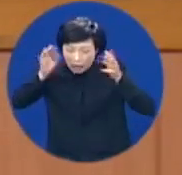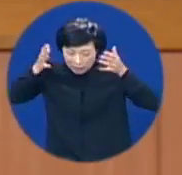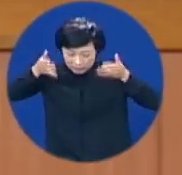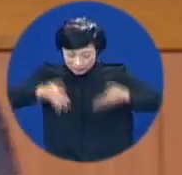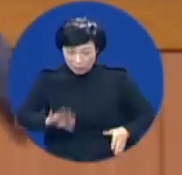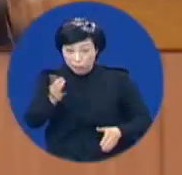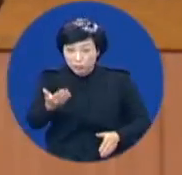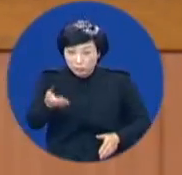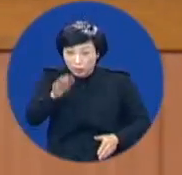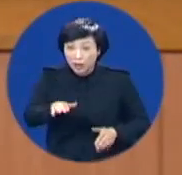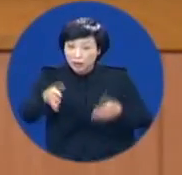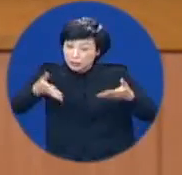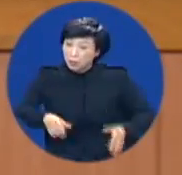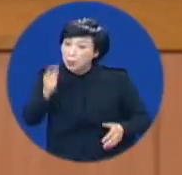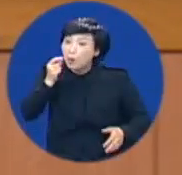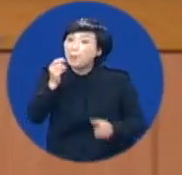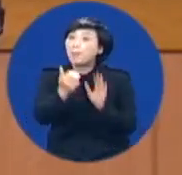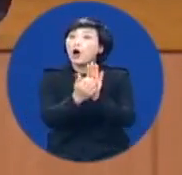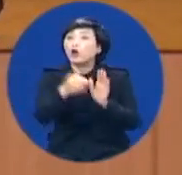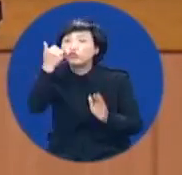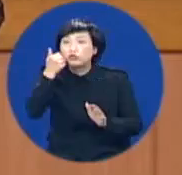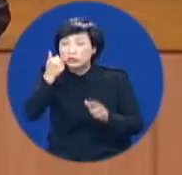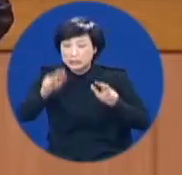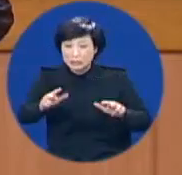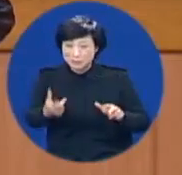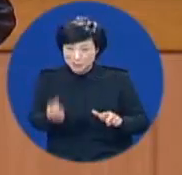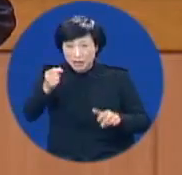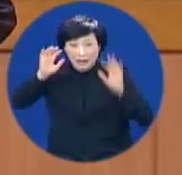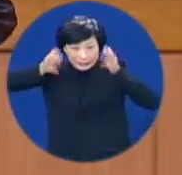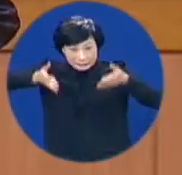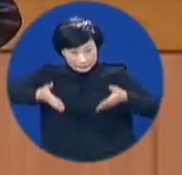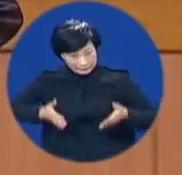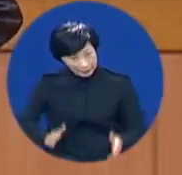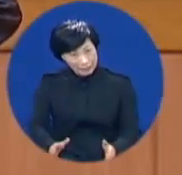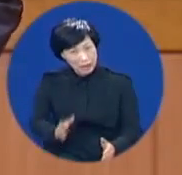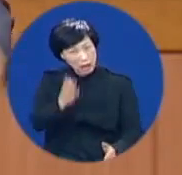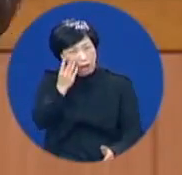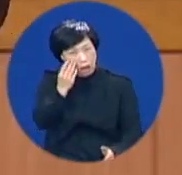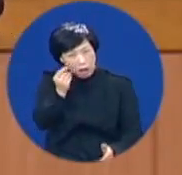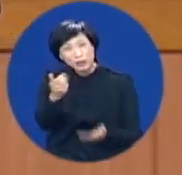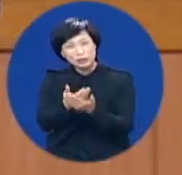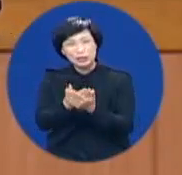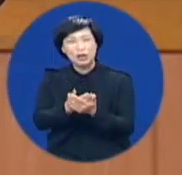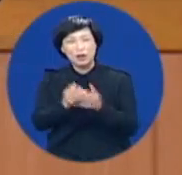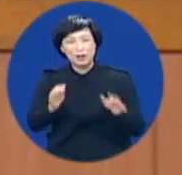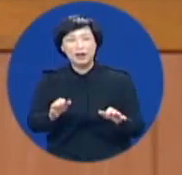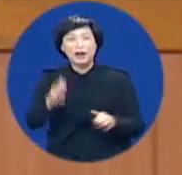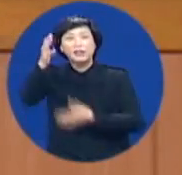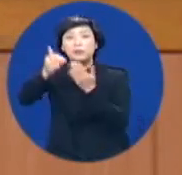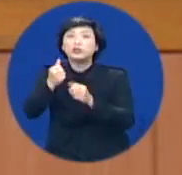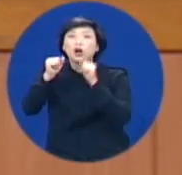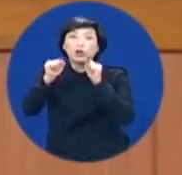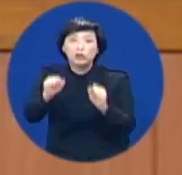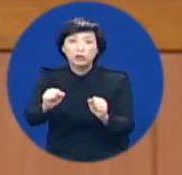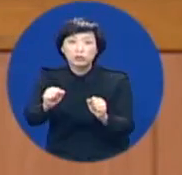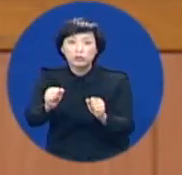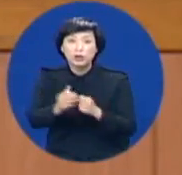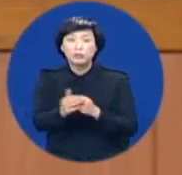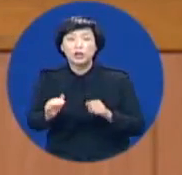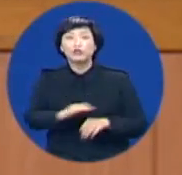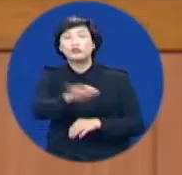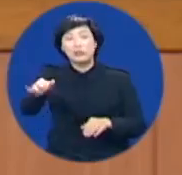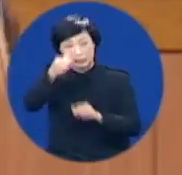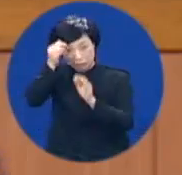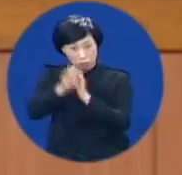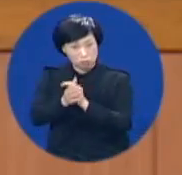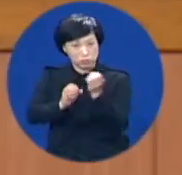합니까? 지금 바로 아기가 나오게 해주세요. 하나님은 살아계시기 때문에 우리